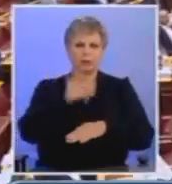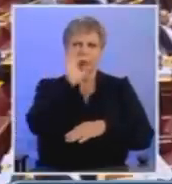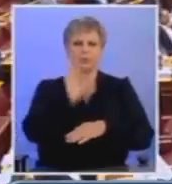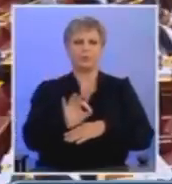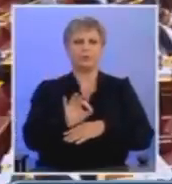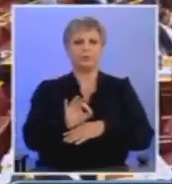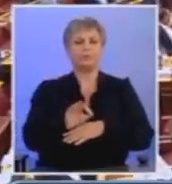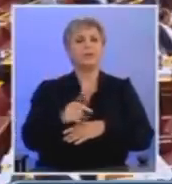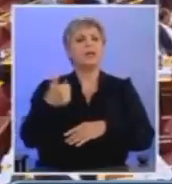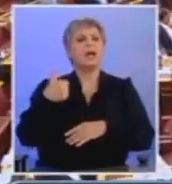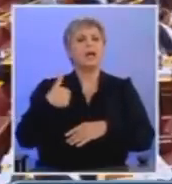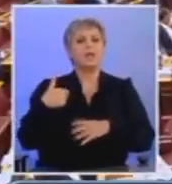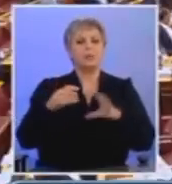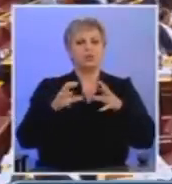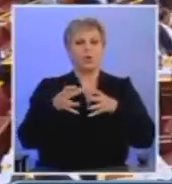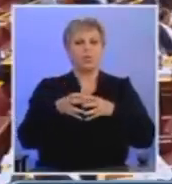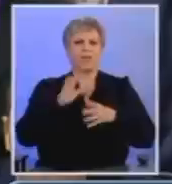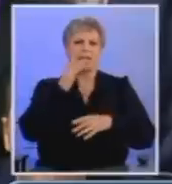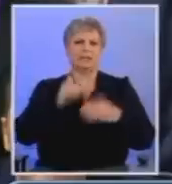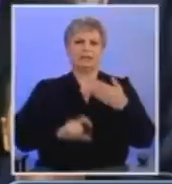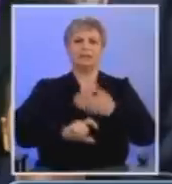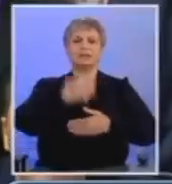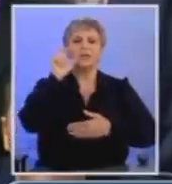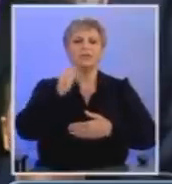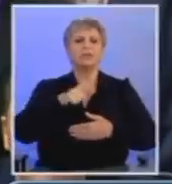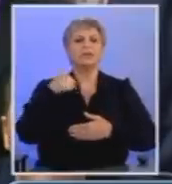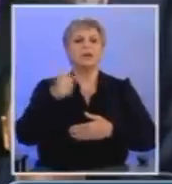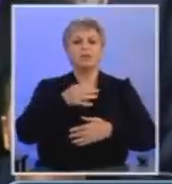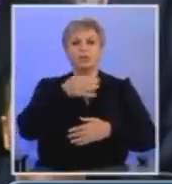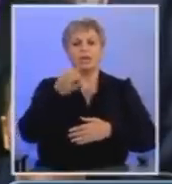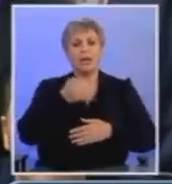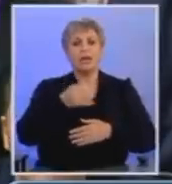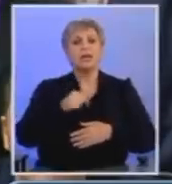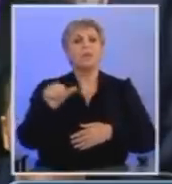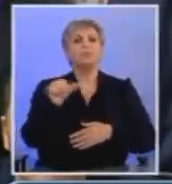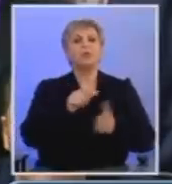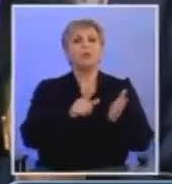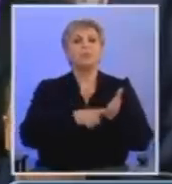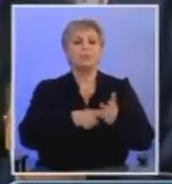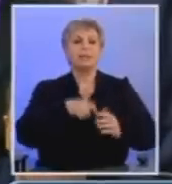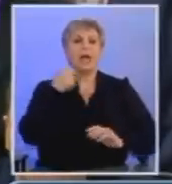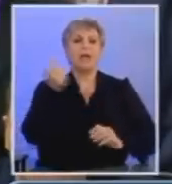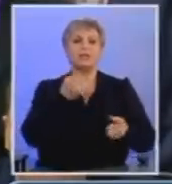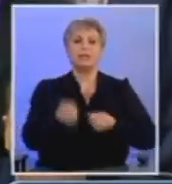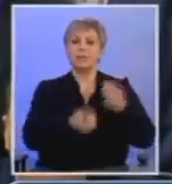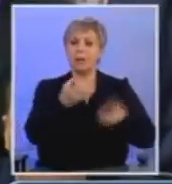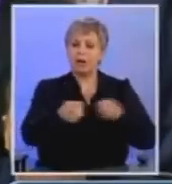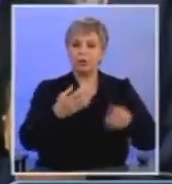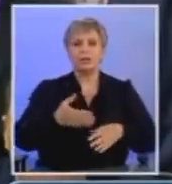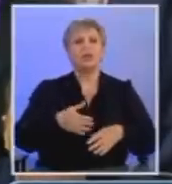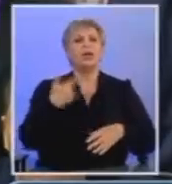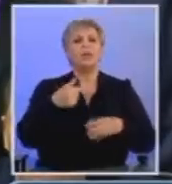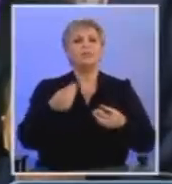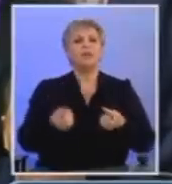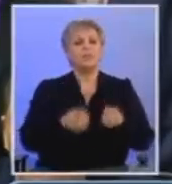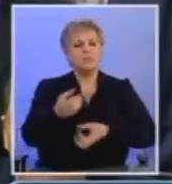Ενάντια στα διλήμματα και στην κινδυνολογία, επιστροφή στην εθνική παραγωγή, επιστροφή στην αυτάρκεια είναι το